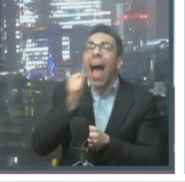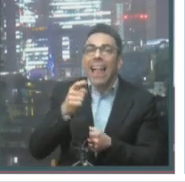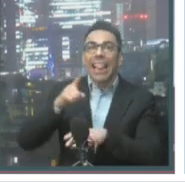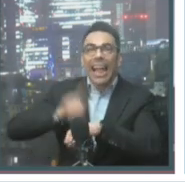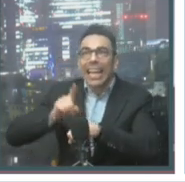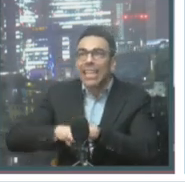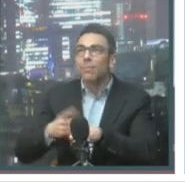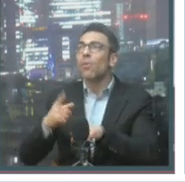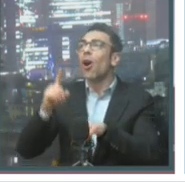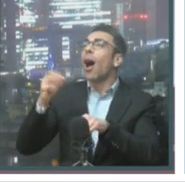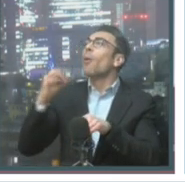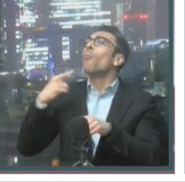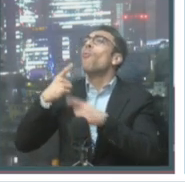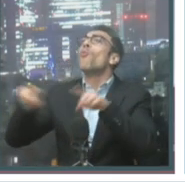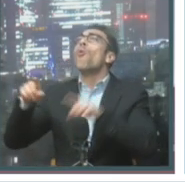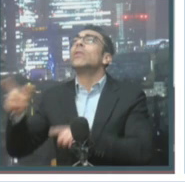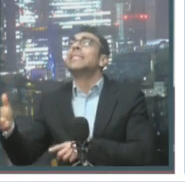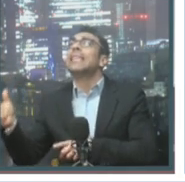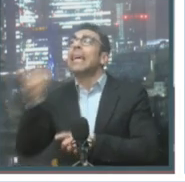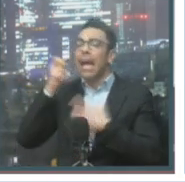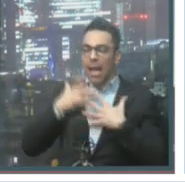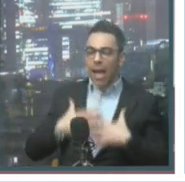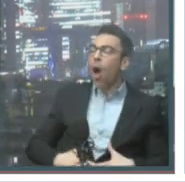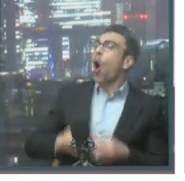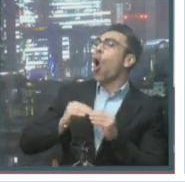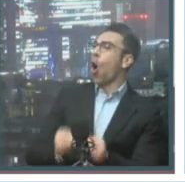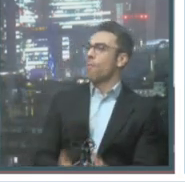a sentire la musica